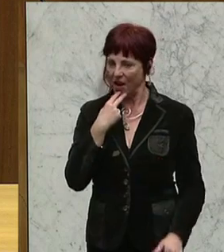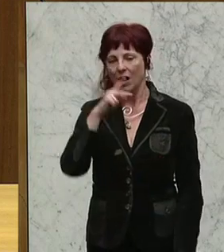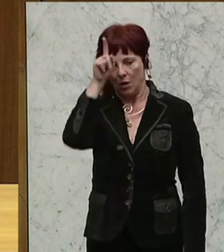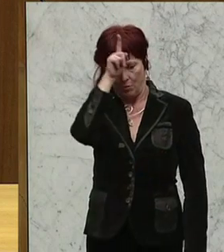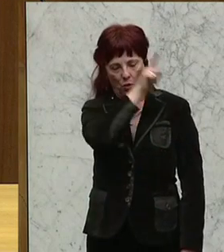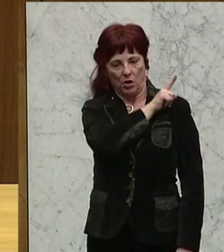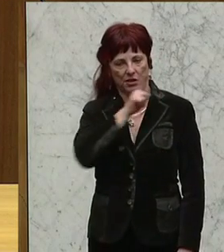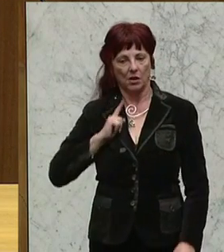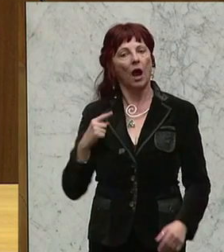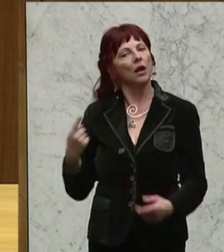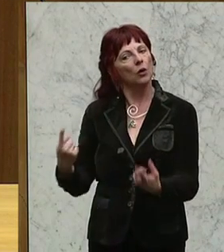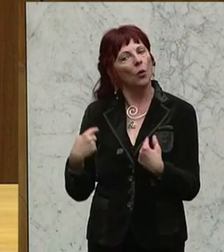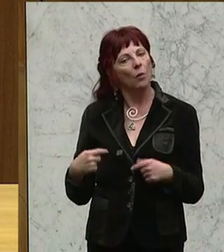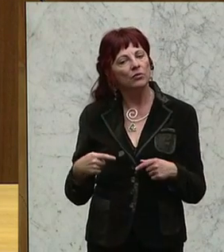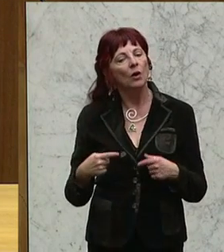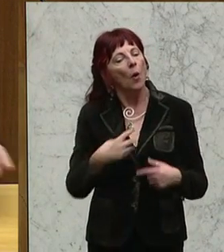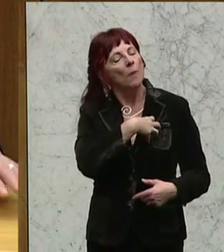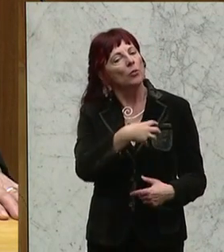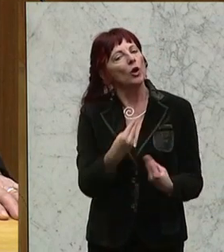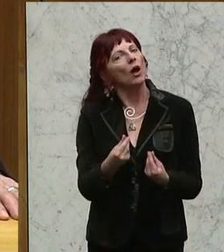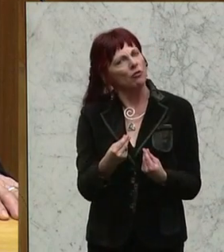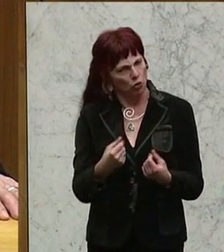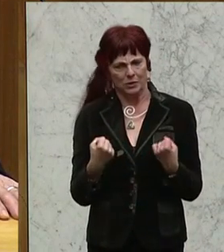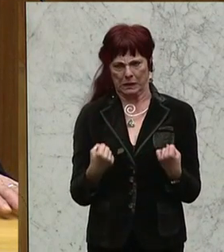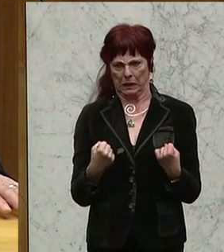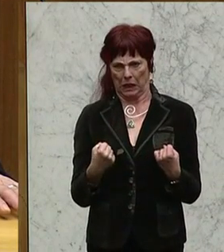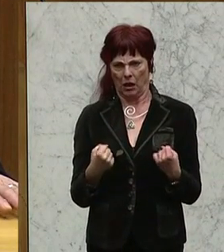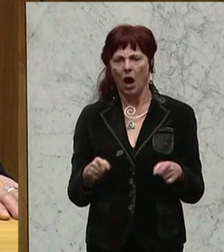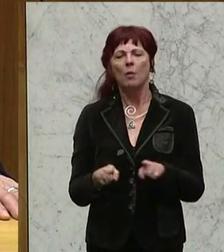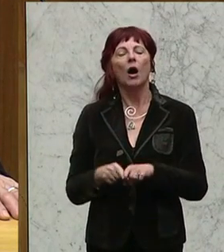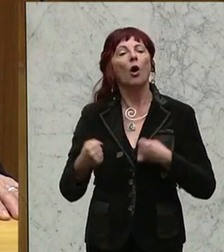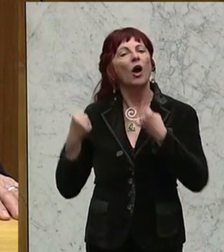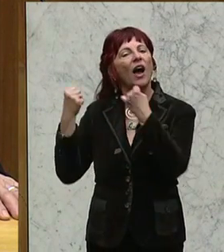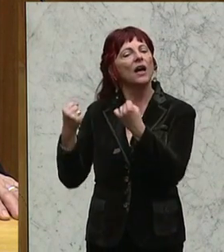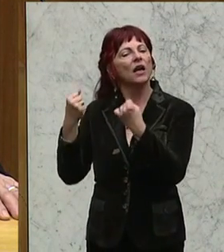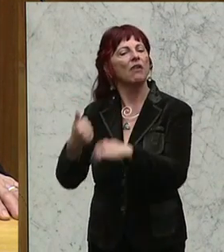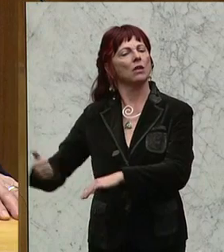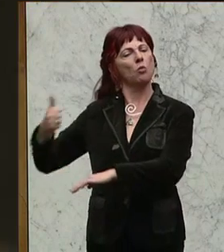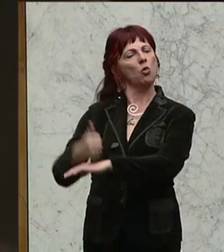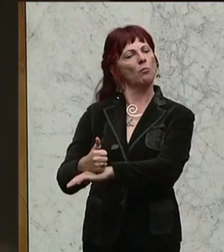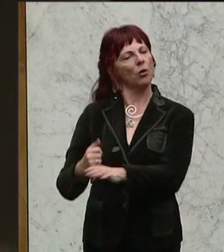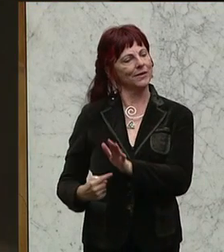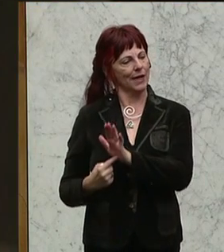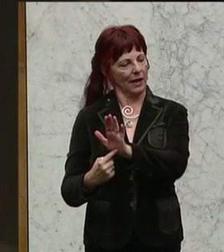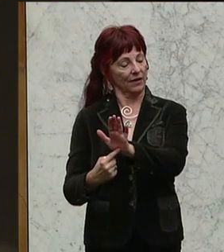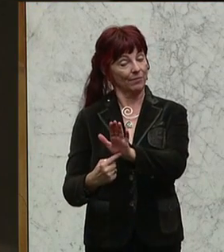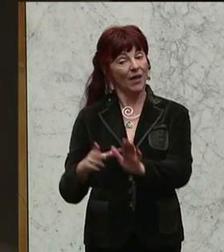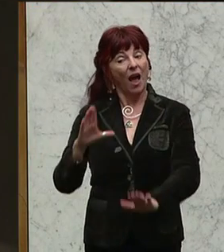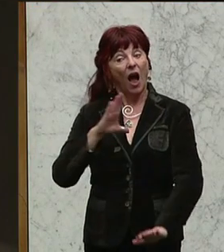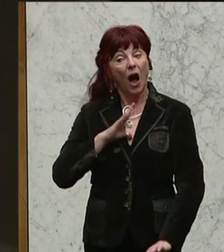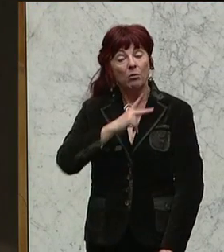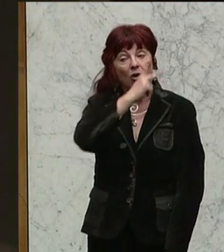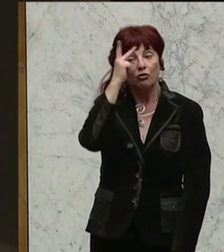Gewaltmonopol verkörpert aus vielfältigen Wahrnehmungen der Volksanwaltschaft hingegen ist